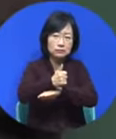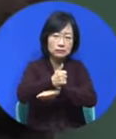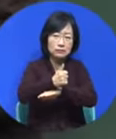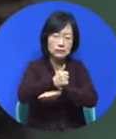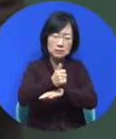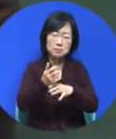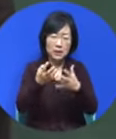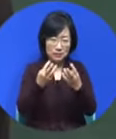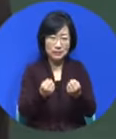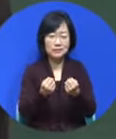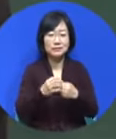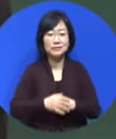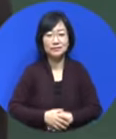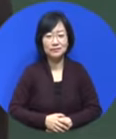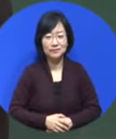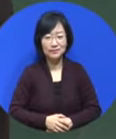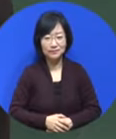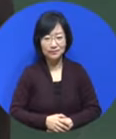말이